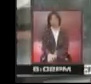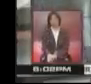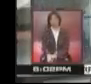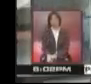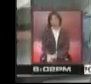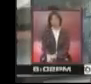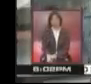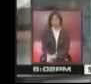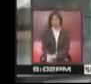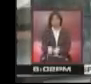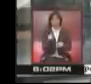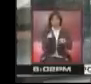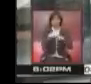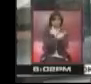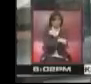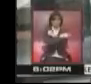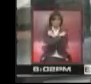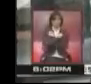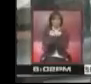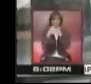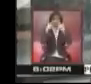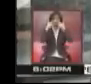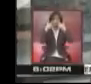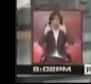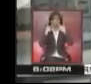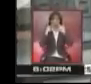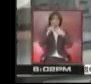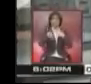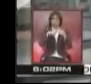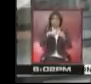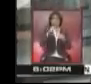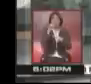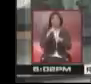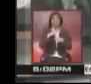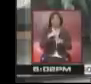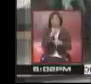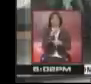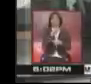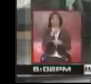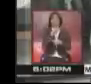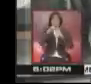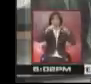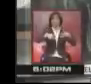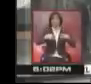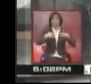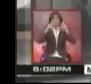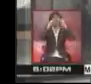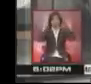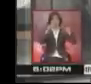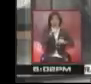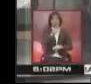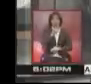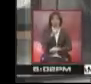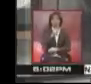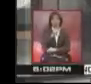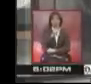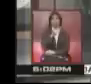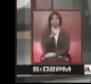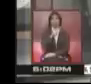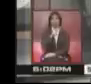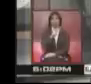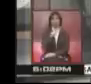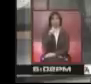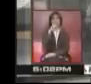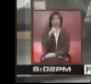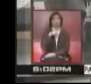Sa iyakan sa ospital, nagtapos ang dinner celebration kagabi ng pamilya ng dating Vice Mayor ng Lingayen, Pangasinan. Patay ang dating opisyal at ang